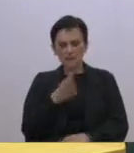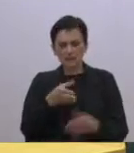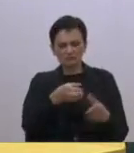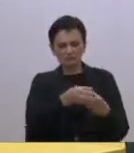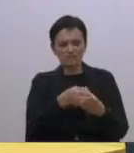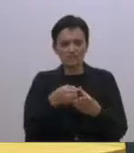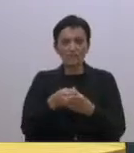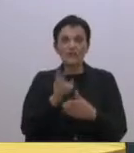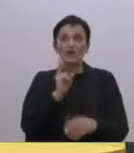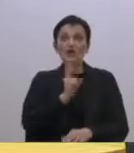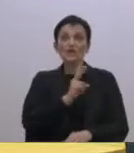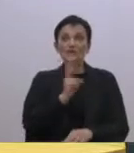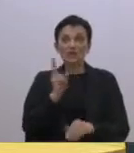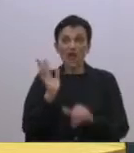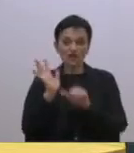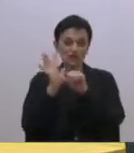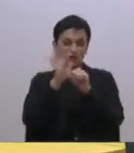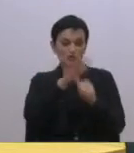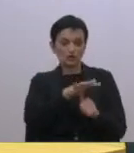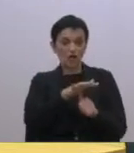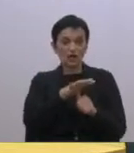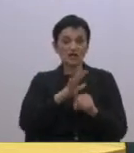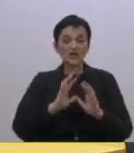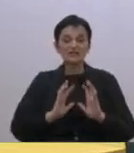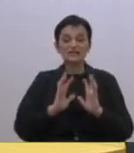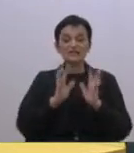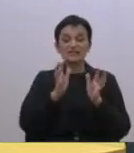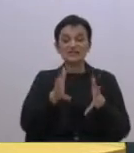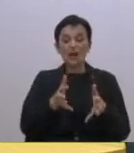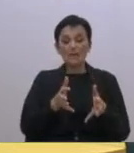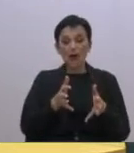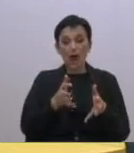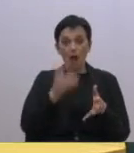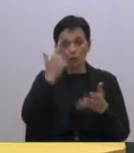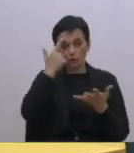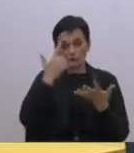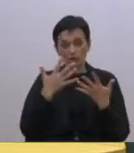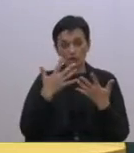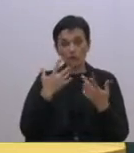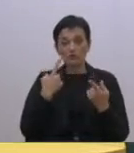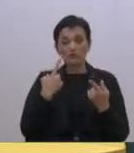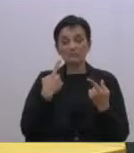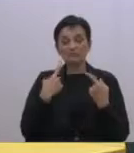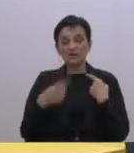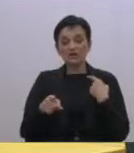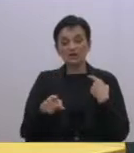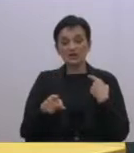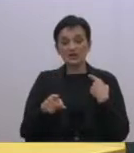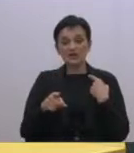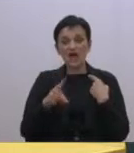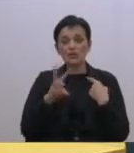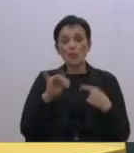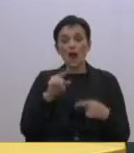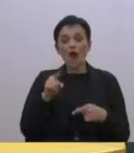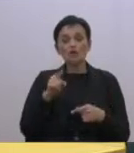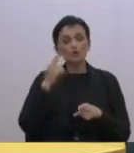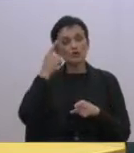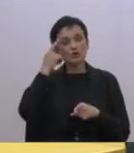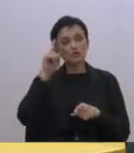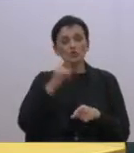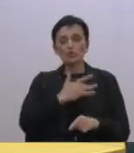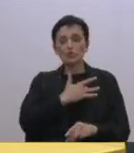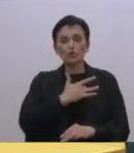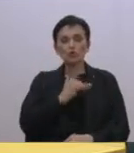რომელსაც ვიღაცები ჩაგრავდნენ. ანუ სამყაროს წარმოდგენა აი ამ რადიკალურ მარქსისტულ იდეოლოგიაში გულისხმობს რას,